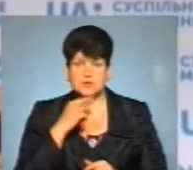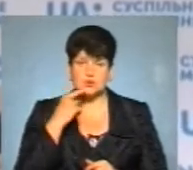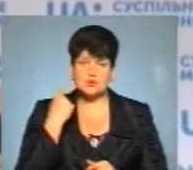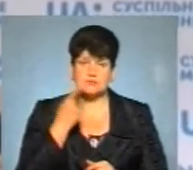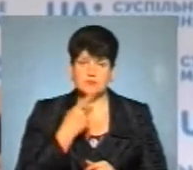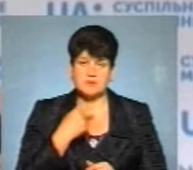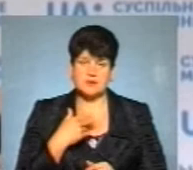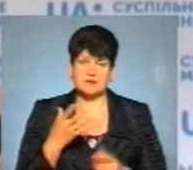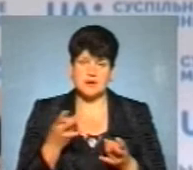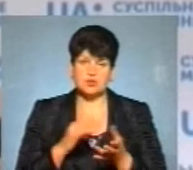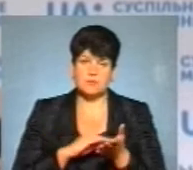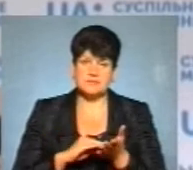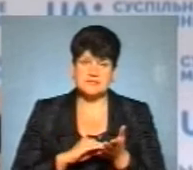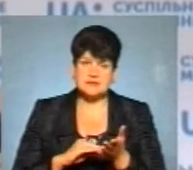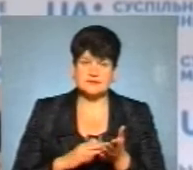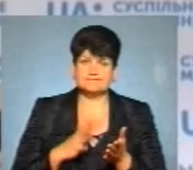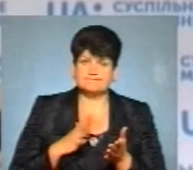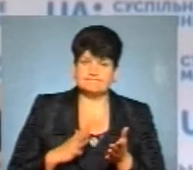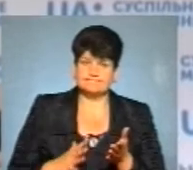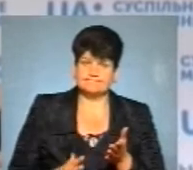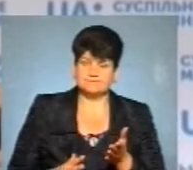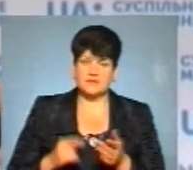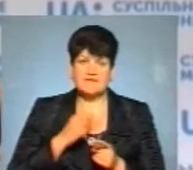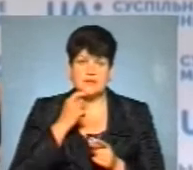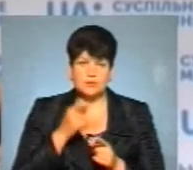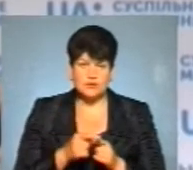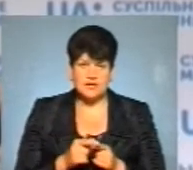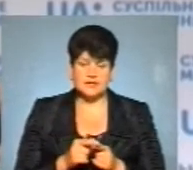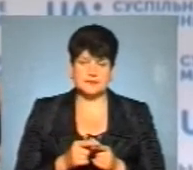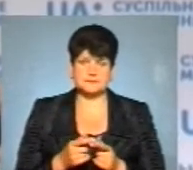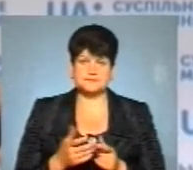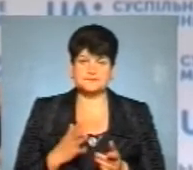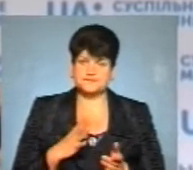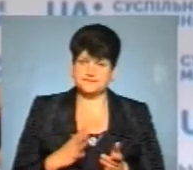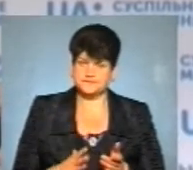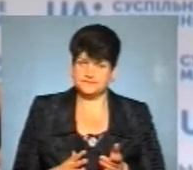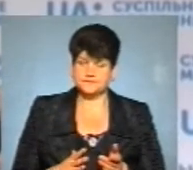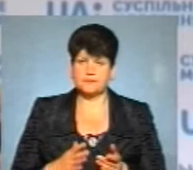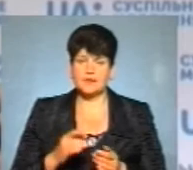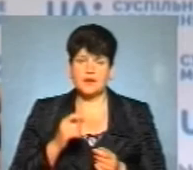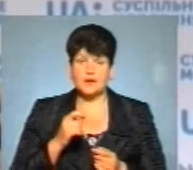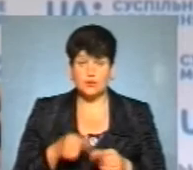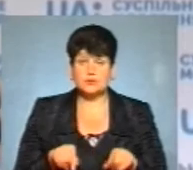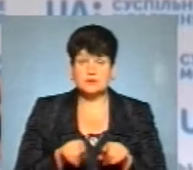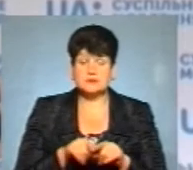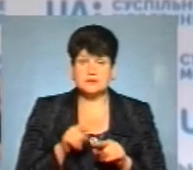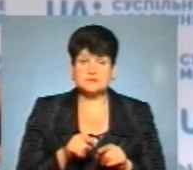мені прийшлося писати, мені прийшлося і відповідати, і от таким чином, напевно, це